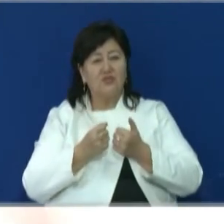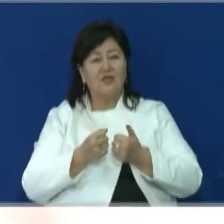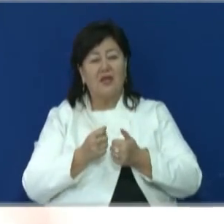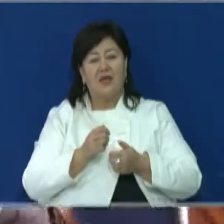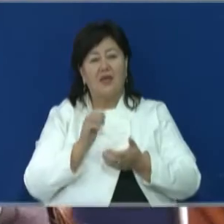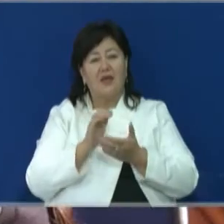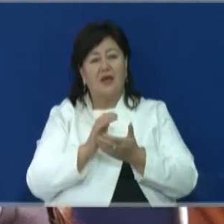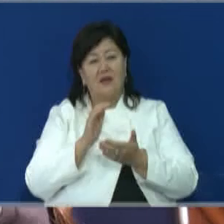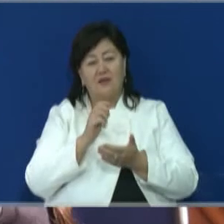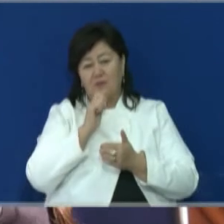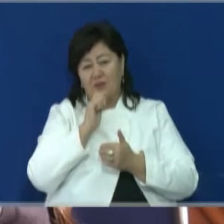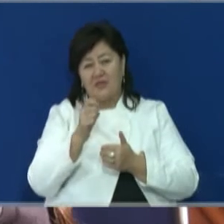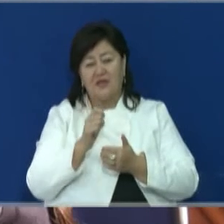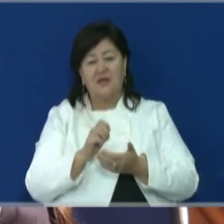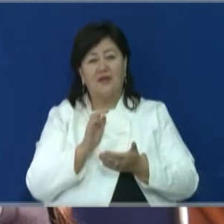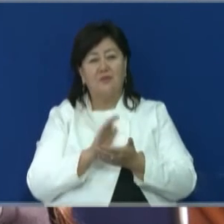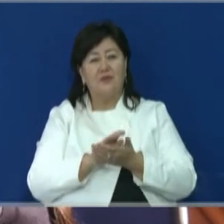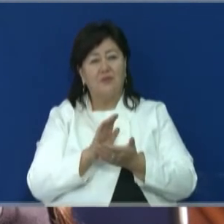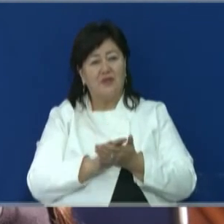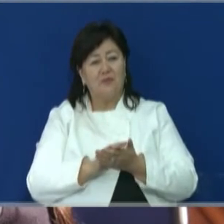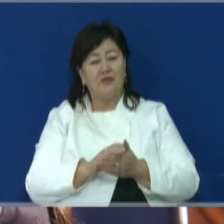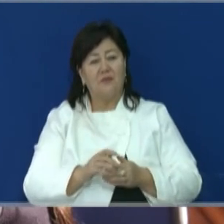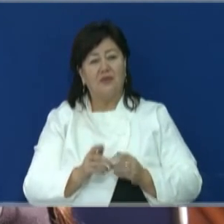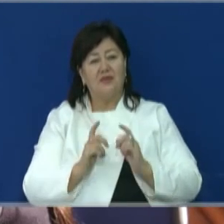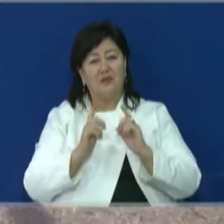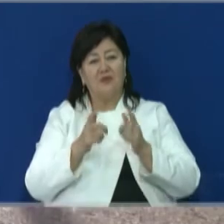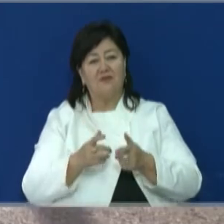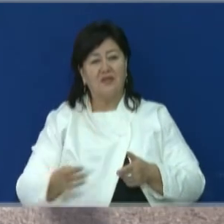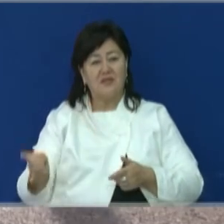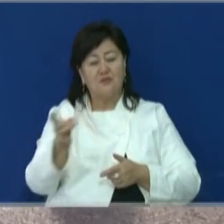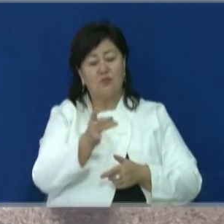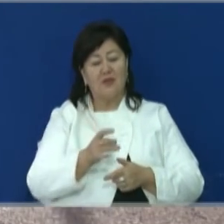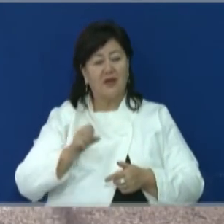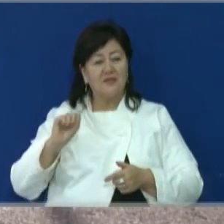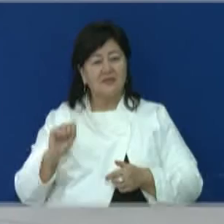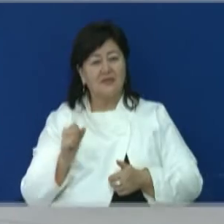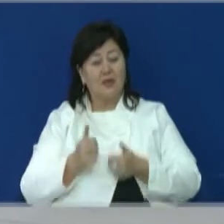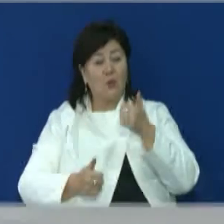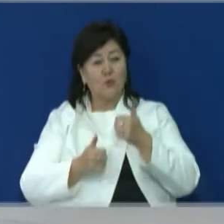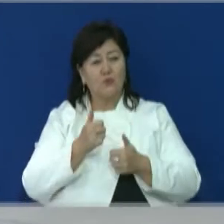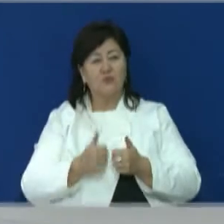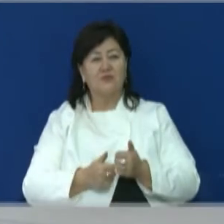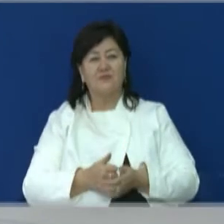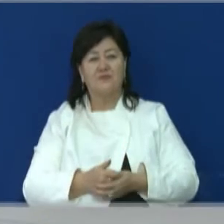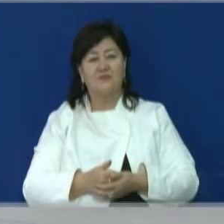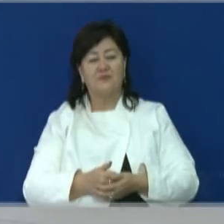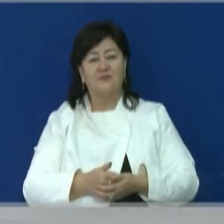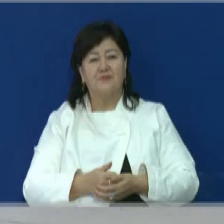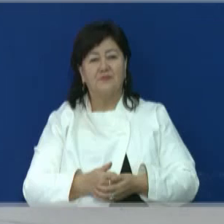сыйлықтармен марапатталады. Ерасыл Дүйсенбеков, Эльмира Жүрсінбекқызы, Әділжан Бейсенғазинов, Семей телеарнасы.